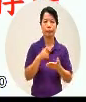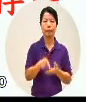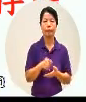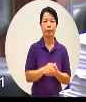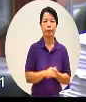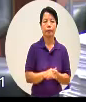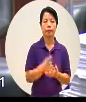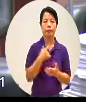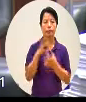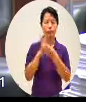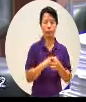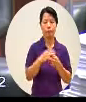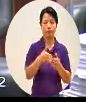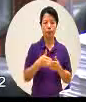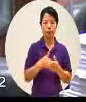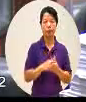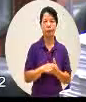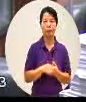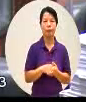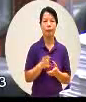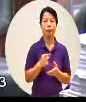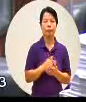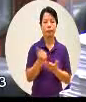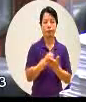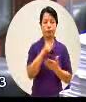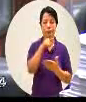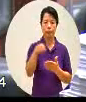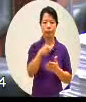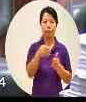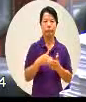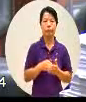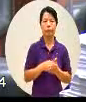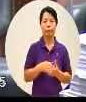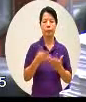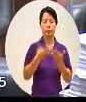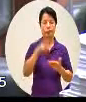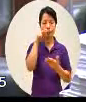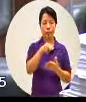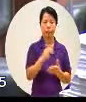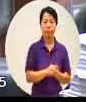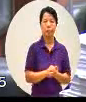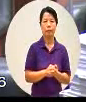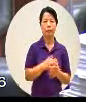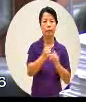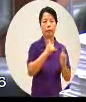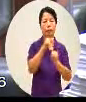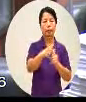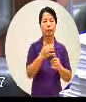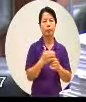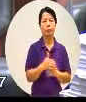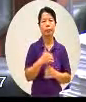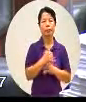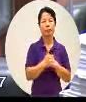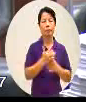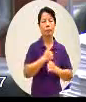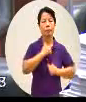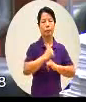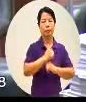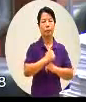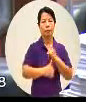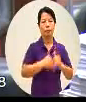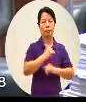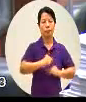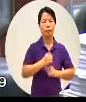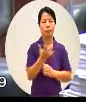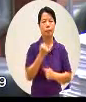本席接下来要讲的，请你们要重视人家百姓的生存权，该不要